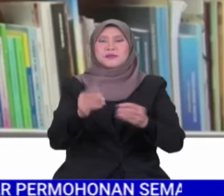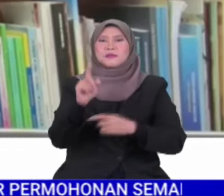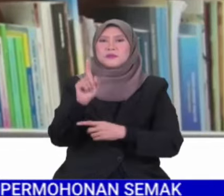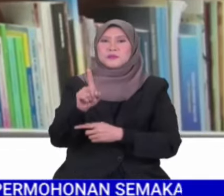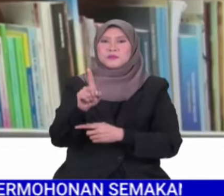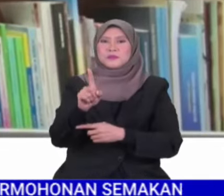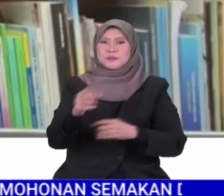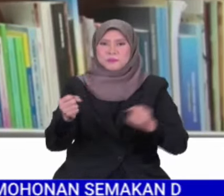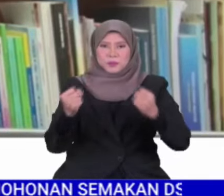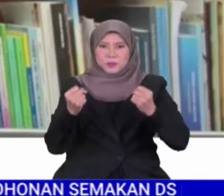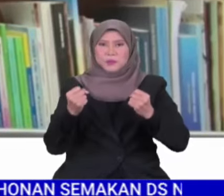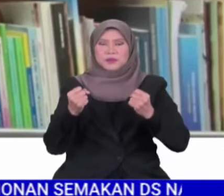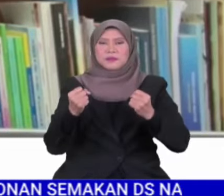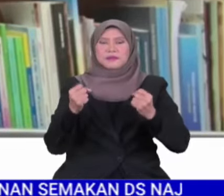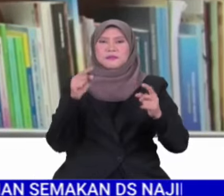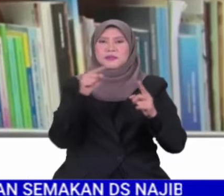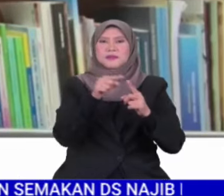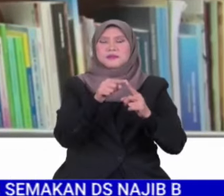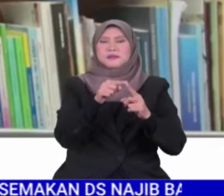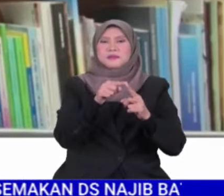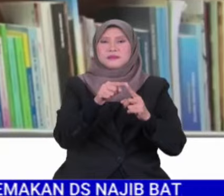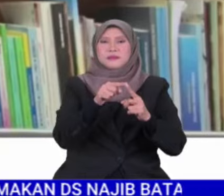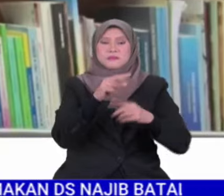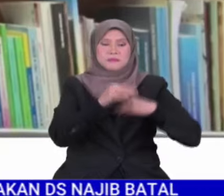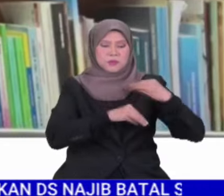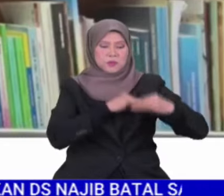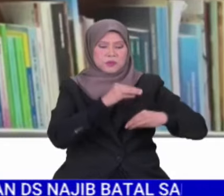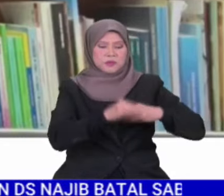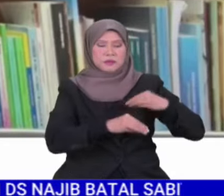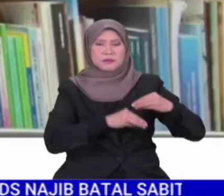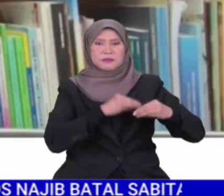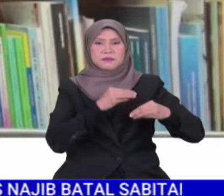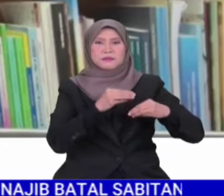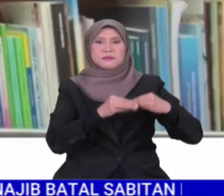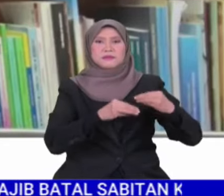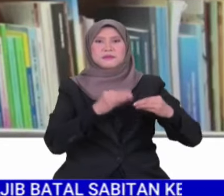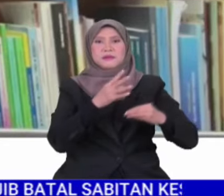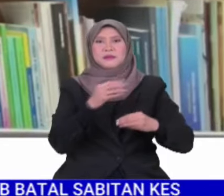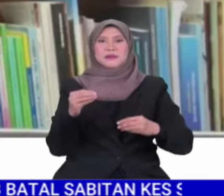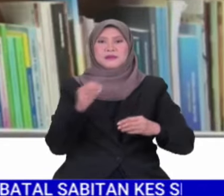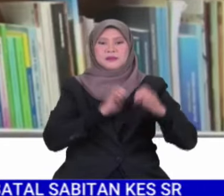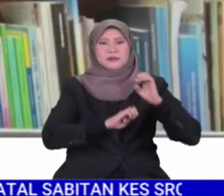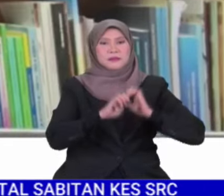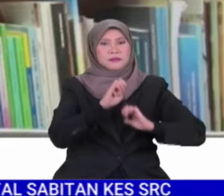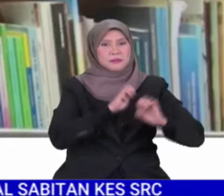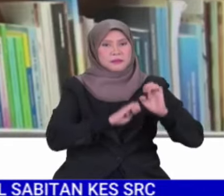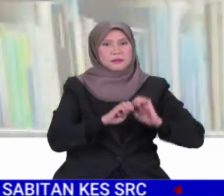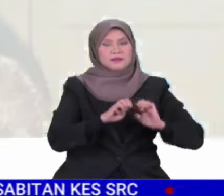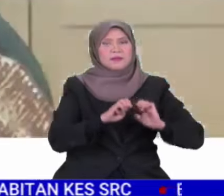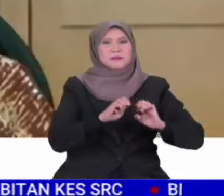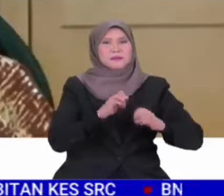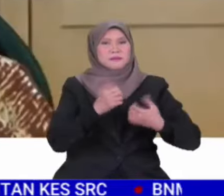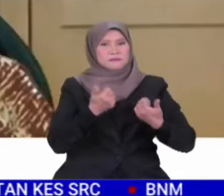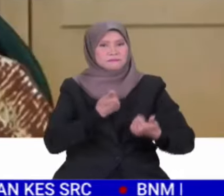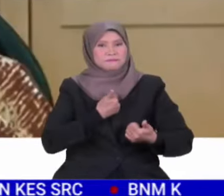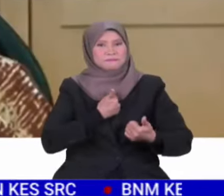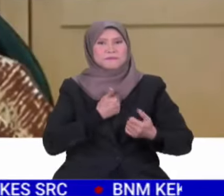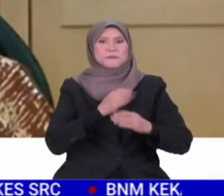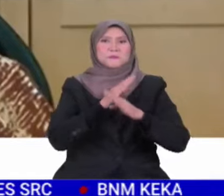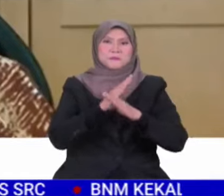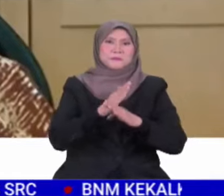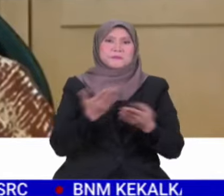satu peneguhan ke atas moral. Dan juga soal etika, soal jati diri. Ini